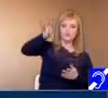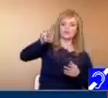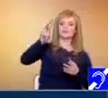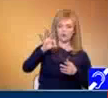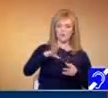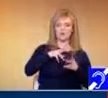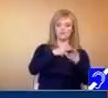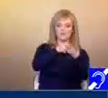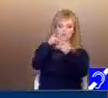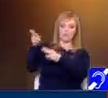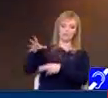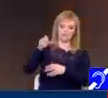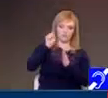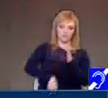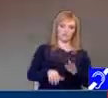și ucis de rebelii sirieni.